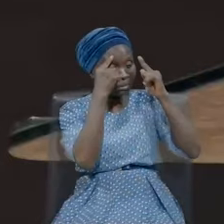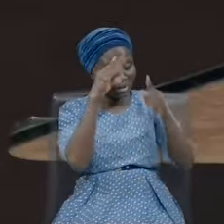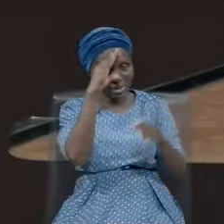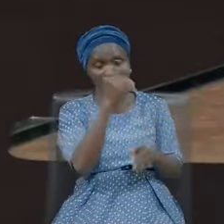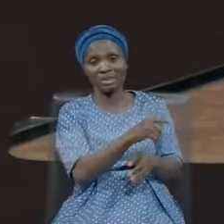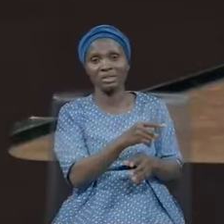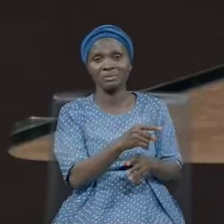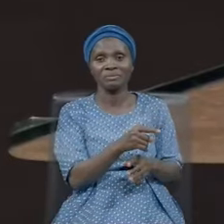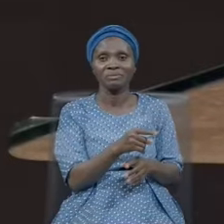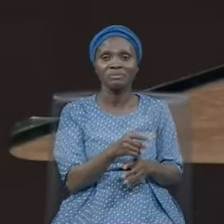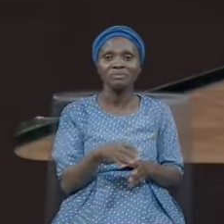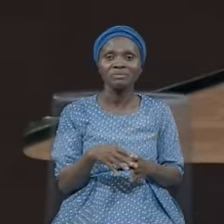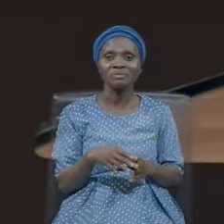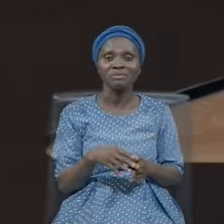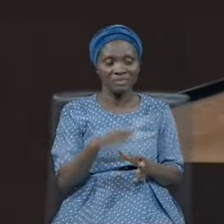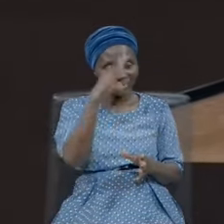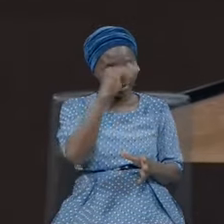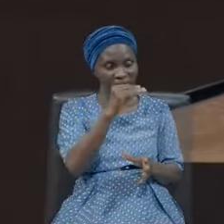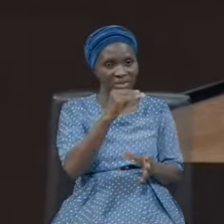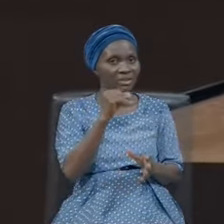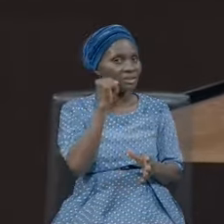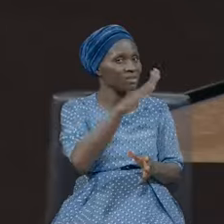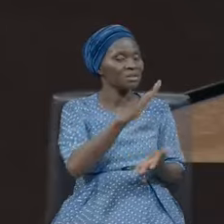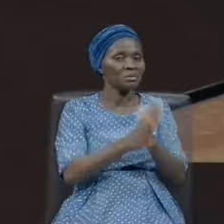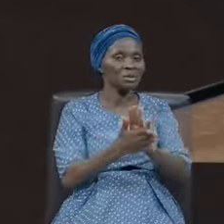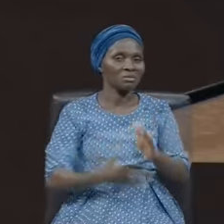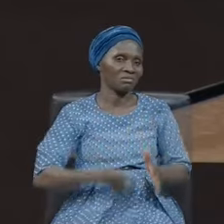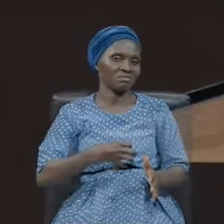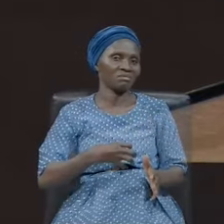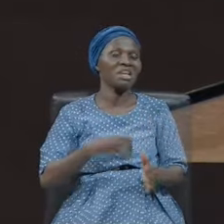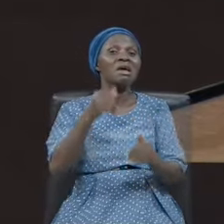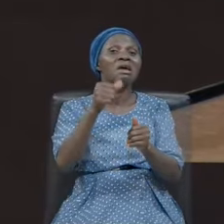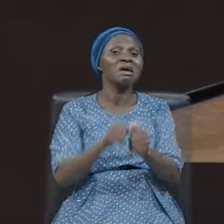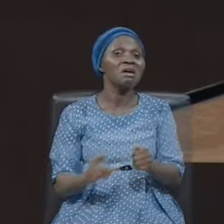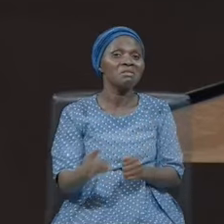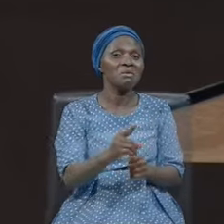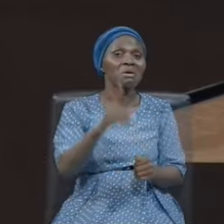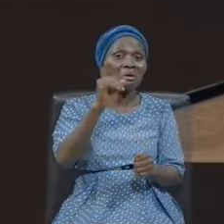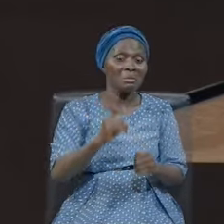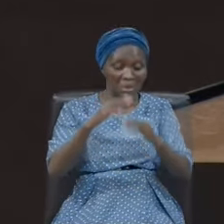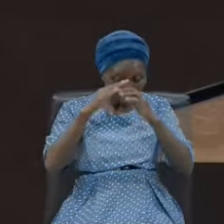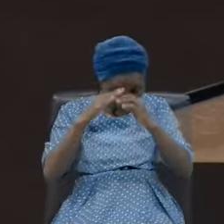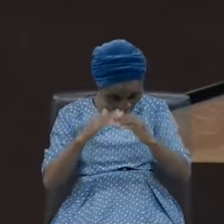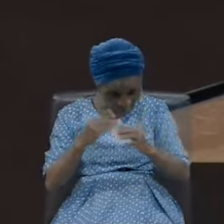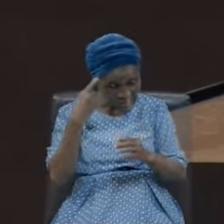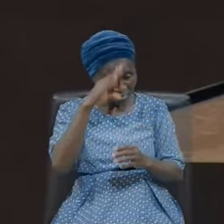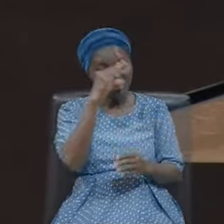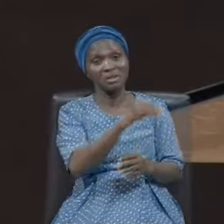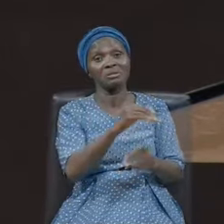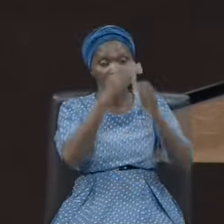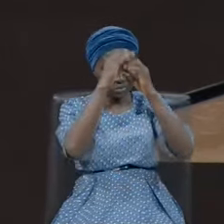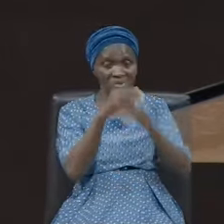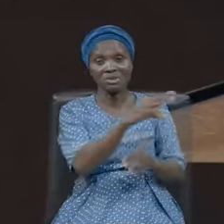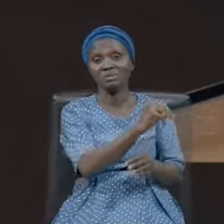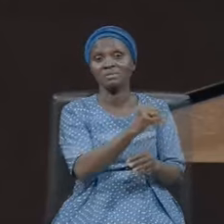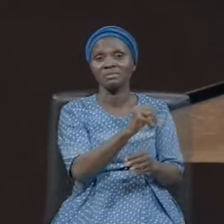ce qui ne le concerne pas est fait, dit quelque part, il se fâche. Tout le monde doit fléchir la tête pour